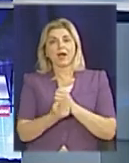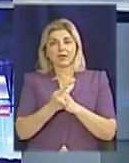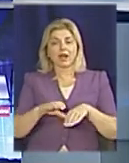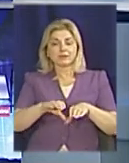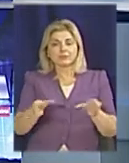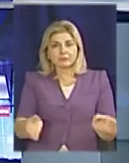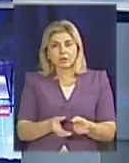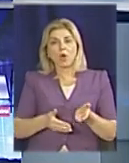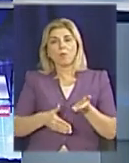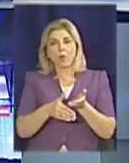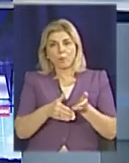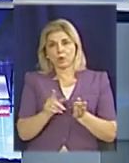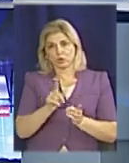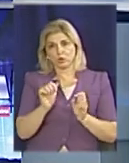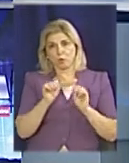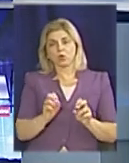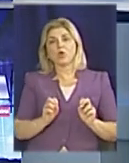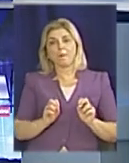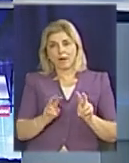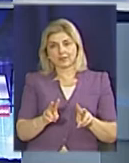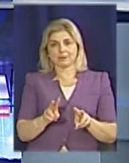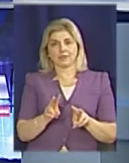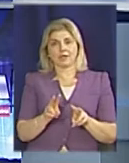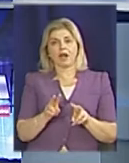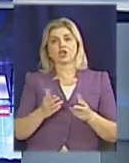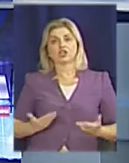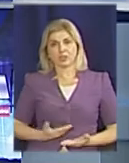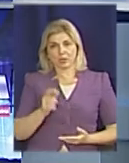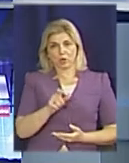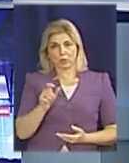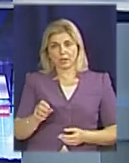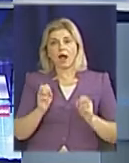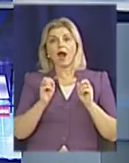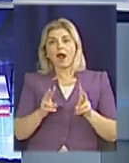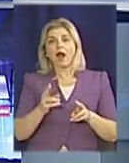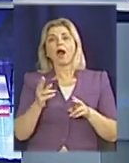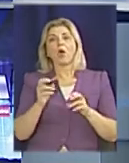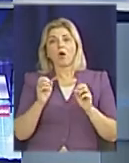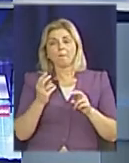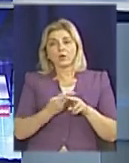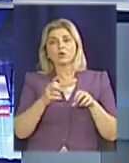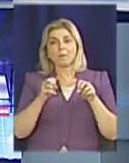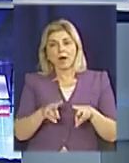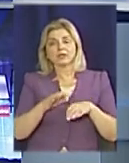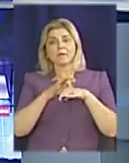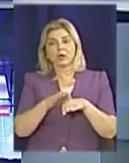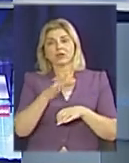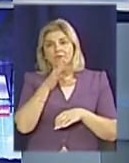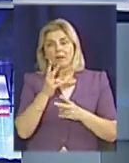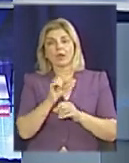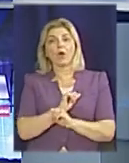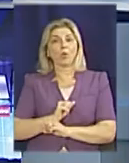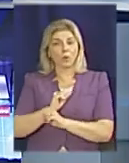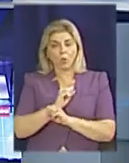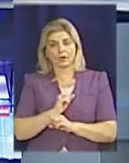можуть загрожувати здоров'ю та життю відпочиваючих. Наскільки безпечно проводити час на пляжах, курортів – далі